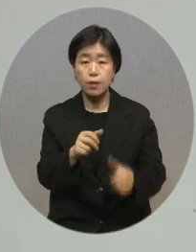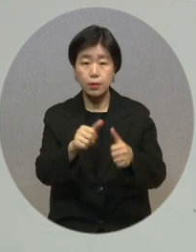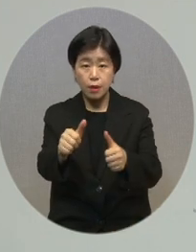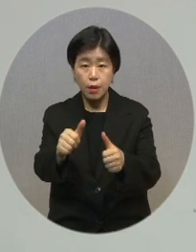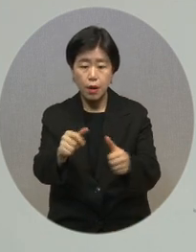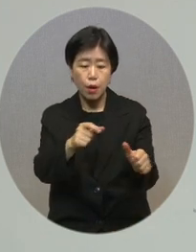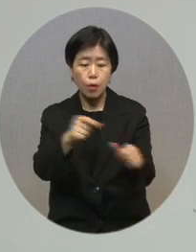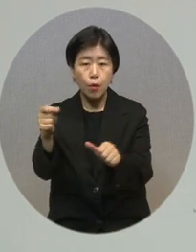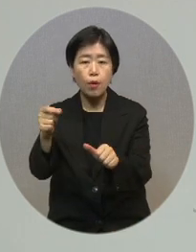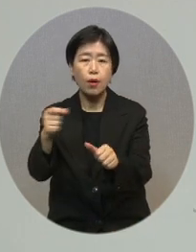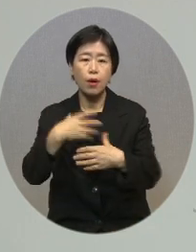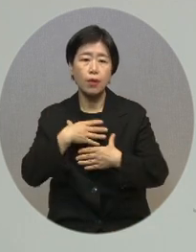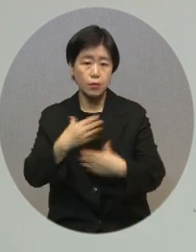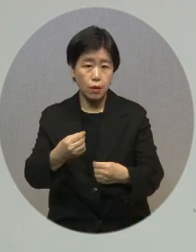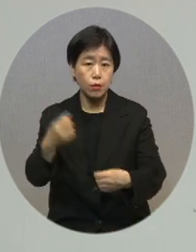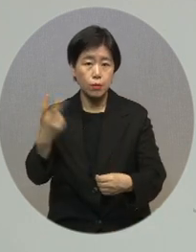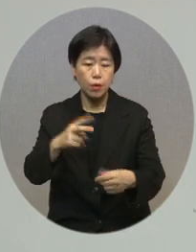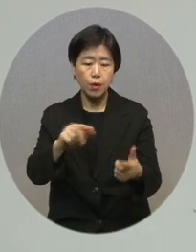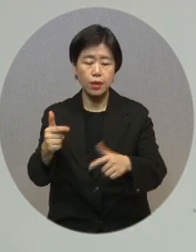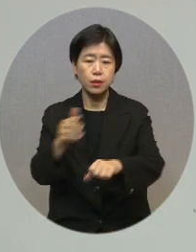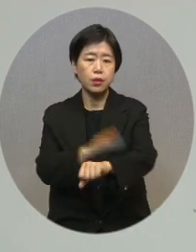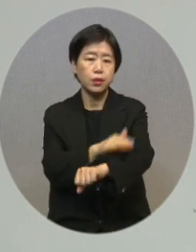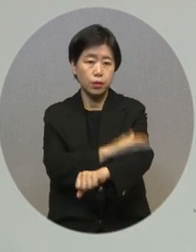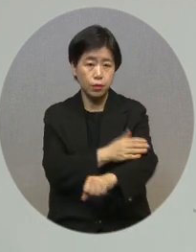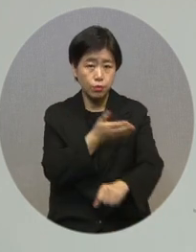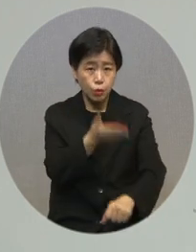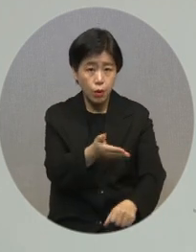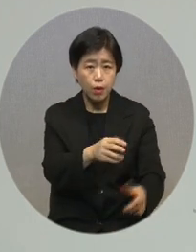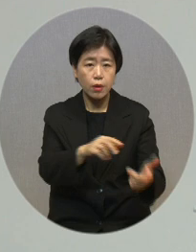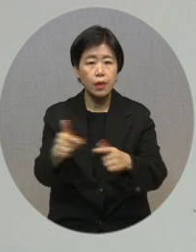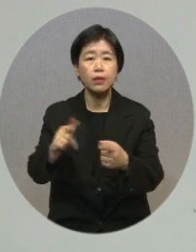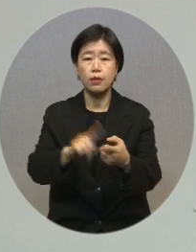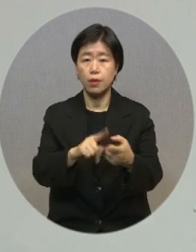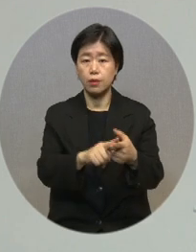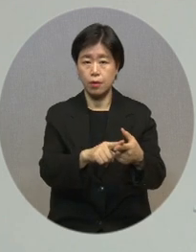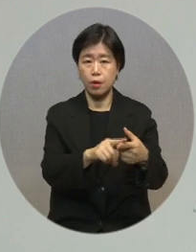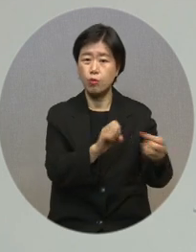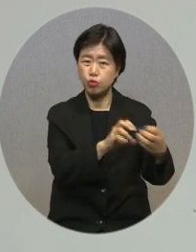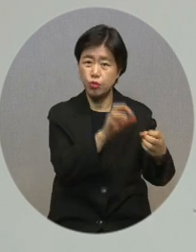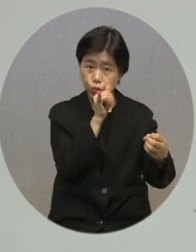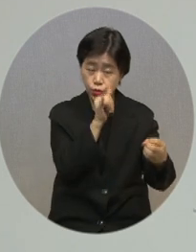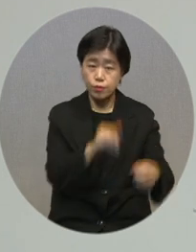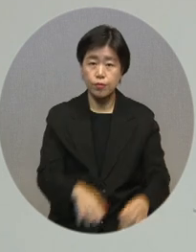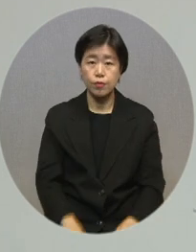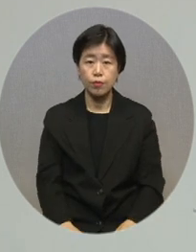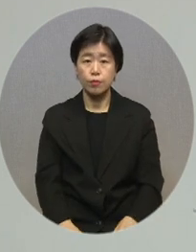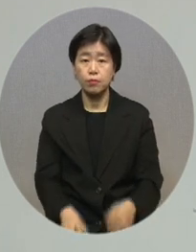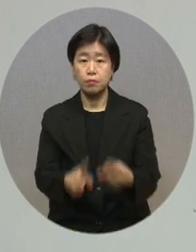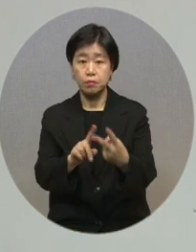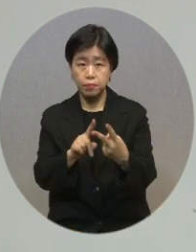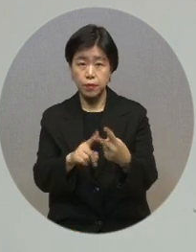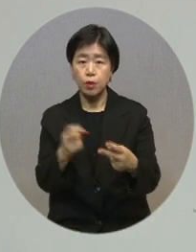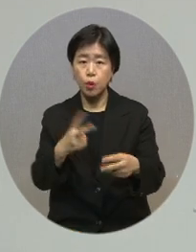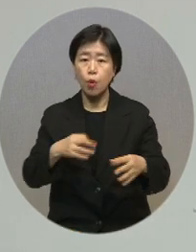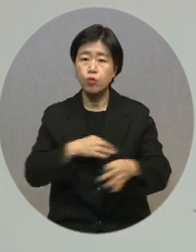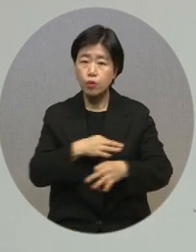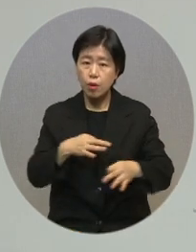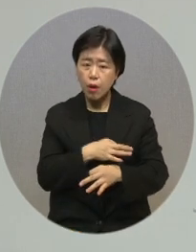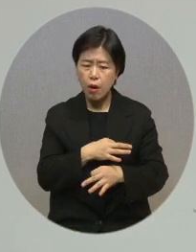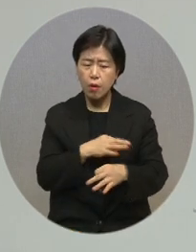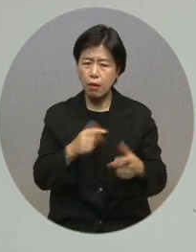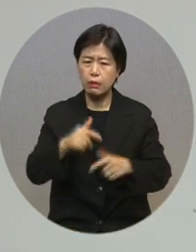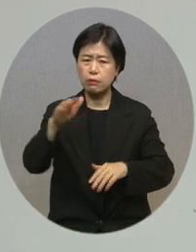안정이라든가 직무 전환이라든가 직업 훈련이라든가 이런 네. 이슈를 그 논의하기로 했고요. 그다음에 그 불공정한 격차 완화를